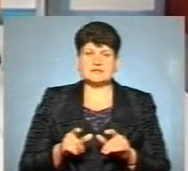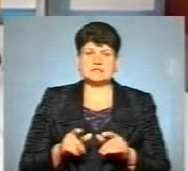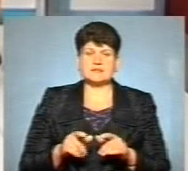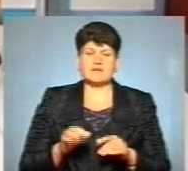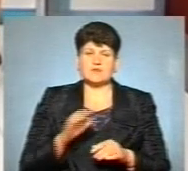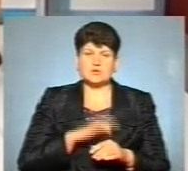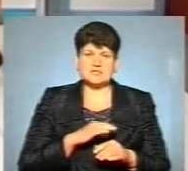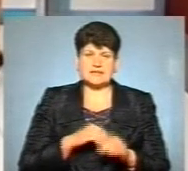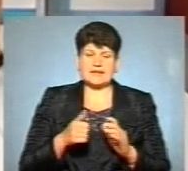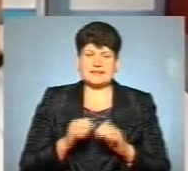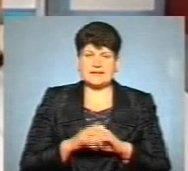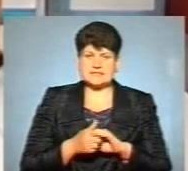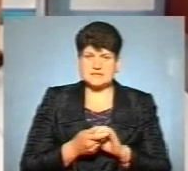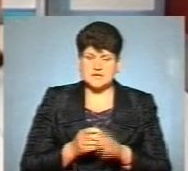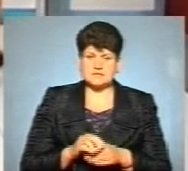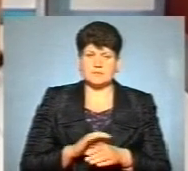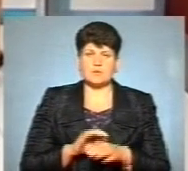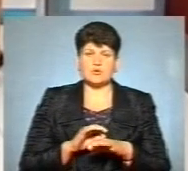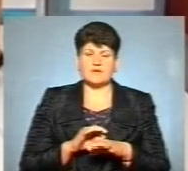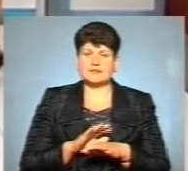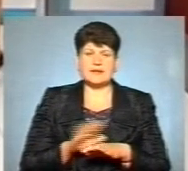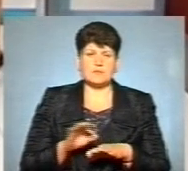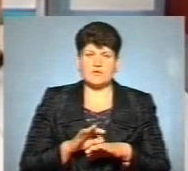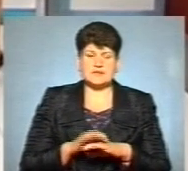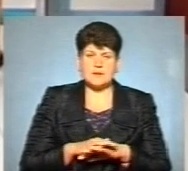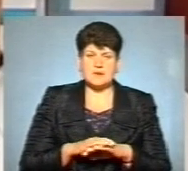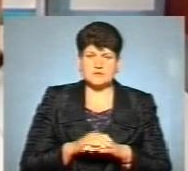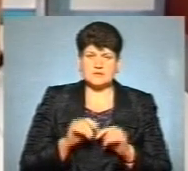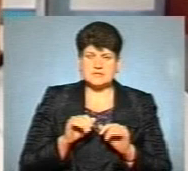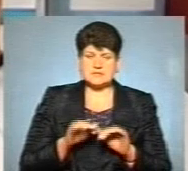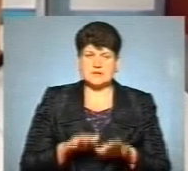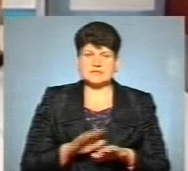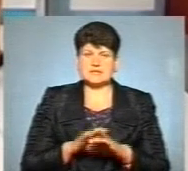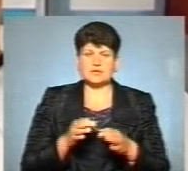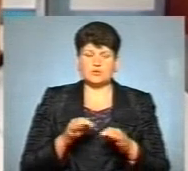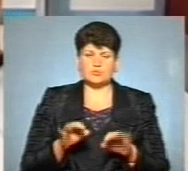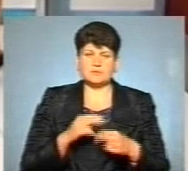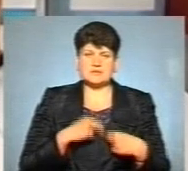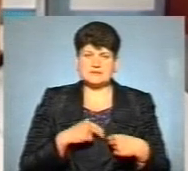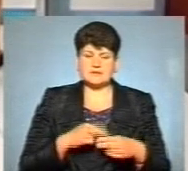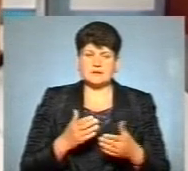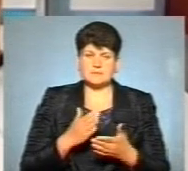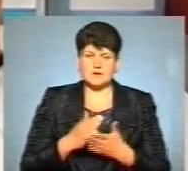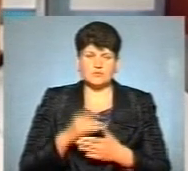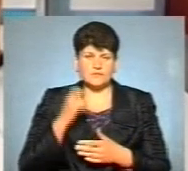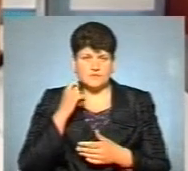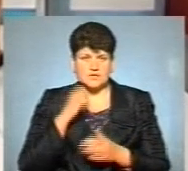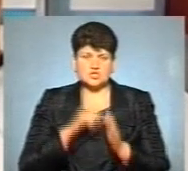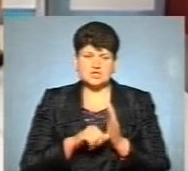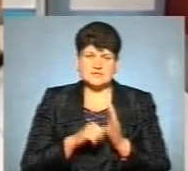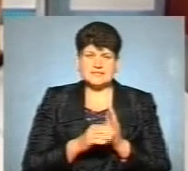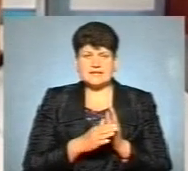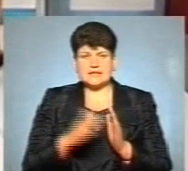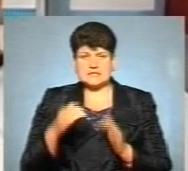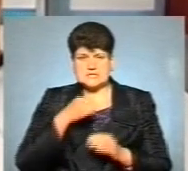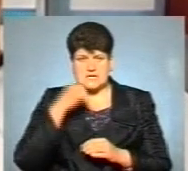дезінфікуючих засобів, це непроведення масових заходів в дитячих садках, це недопуск працівників, які мають вік 60 і